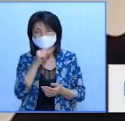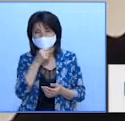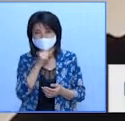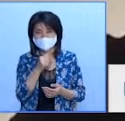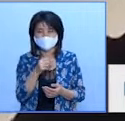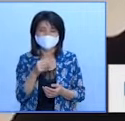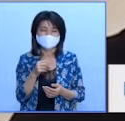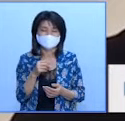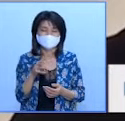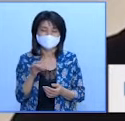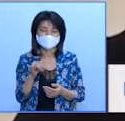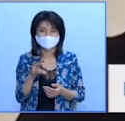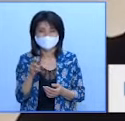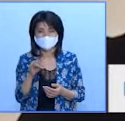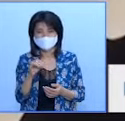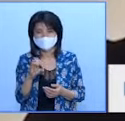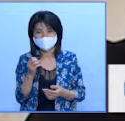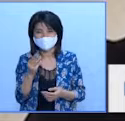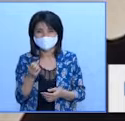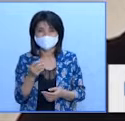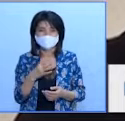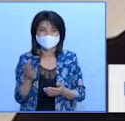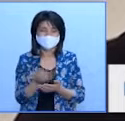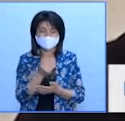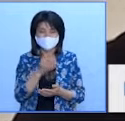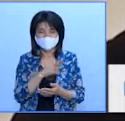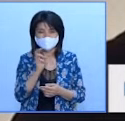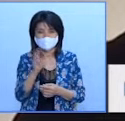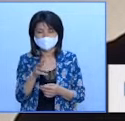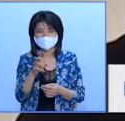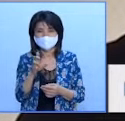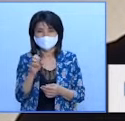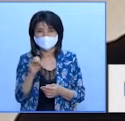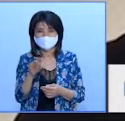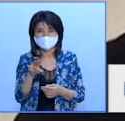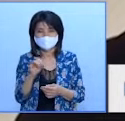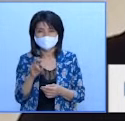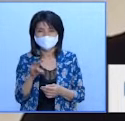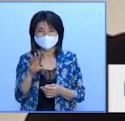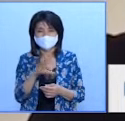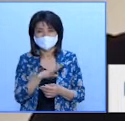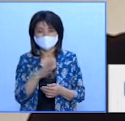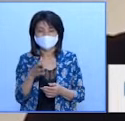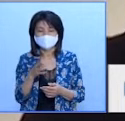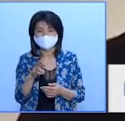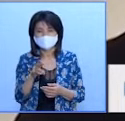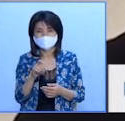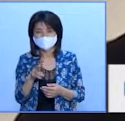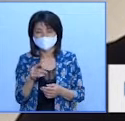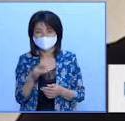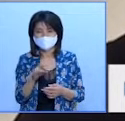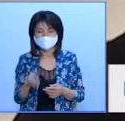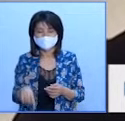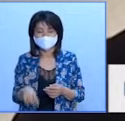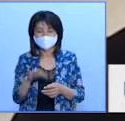Бусурманов Дюсеш, он воевал, он дошел до Берлина и в Берлине получил пулевое ранение в